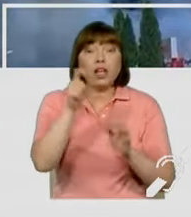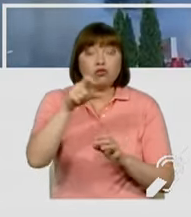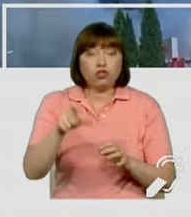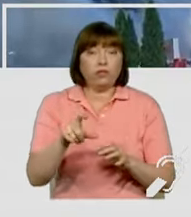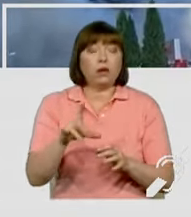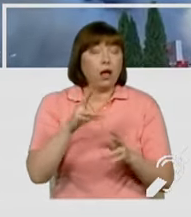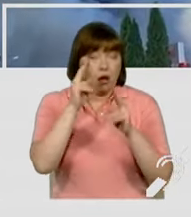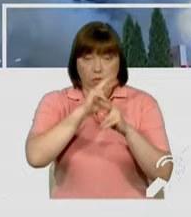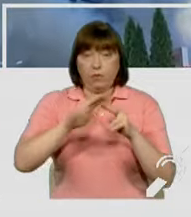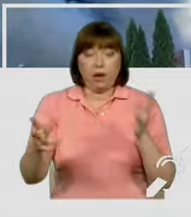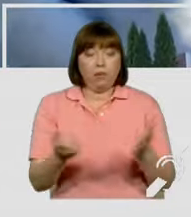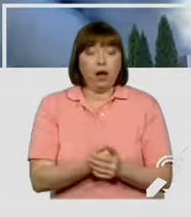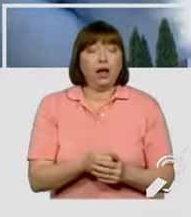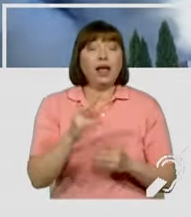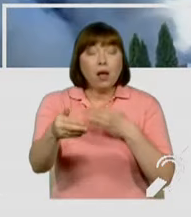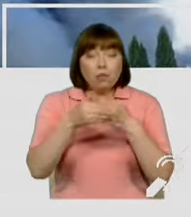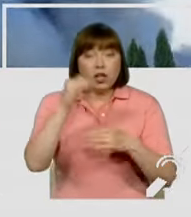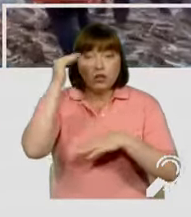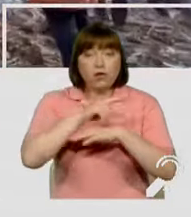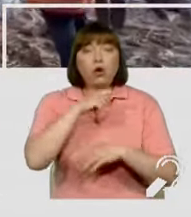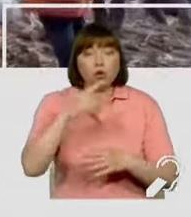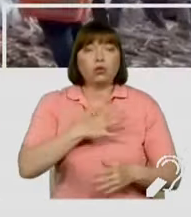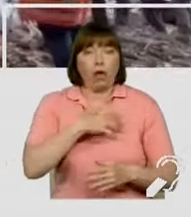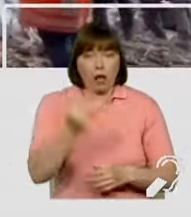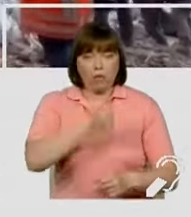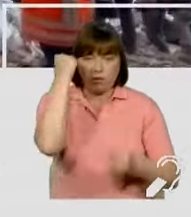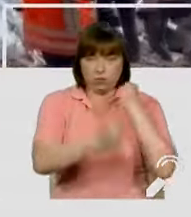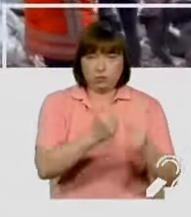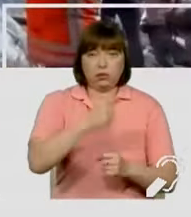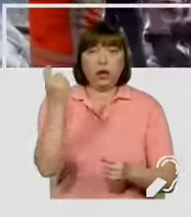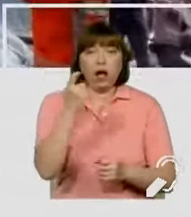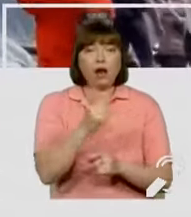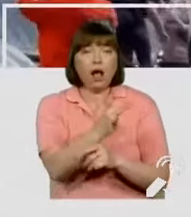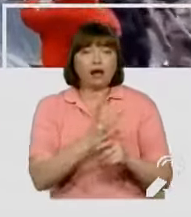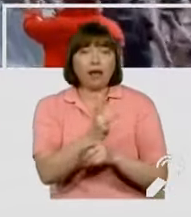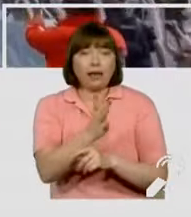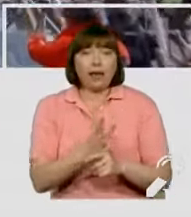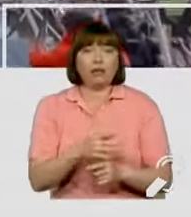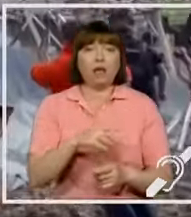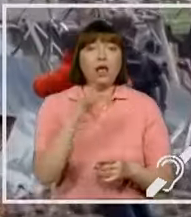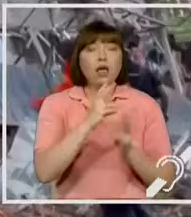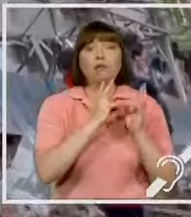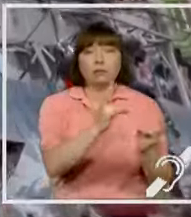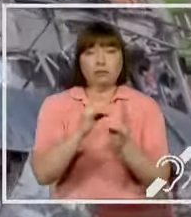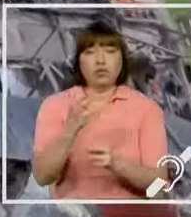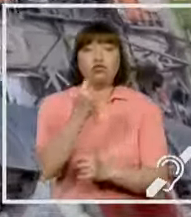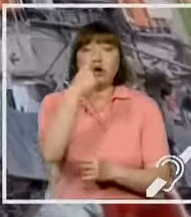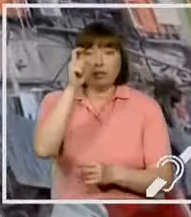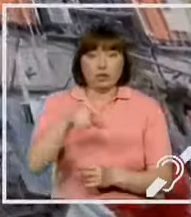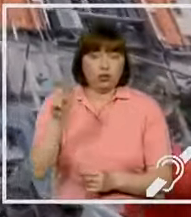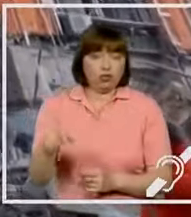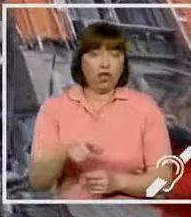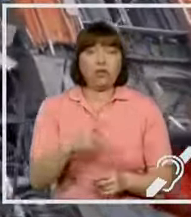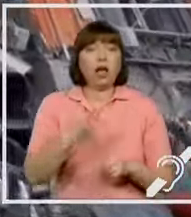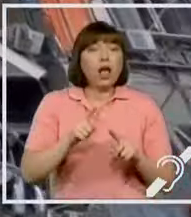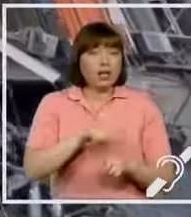au fost date dispărute. Spre seară, rușii au atacat din nou orașul Kharkov cu rachete balistice, rănind alte 11 persoane.